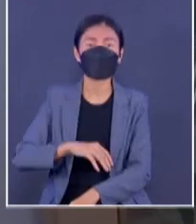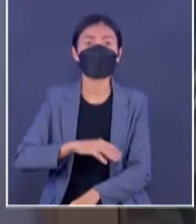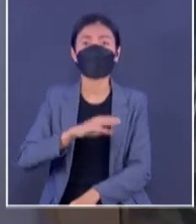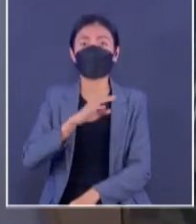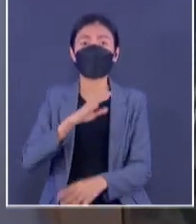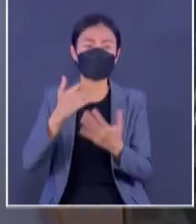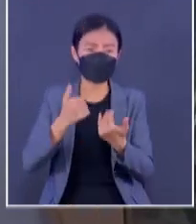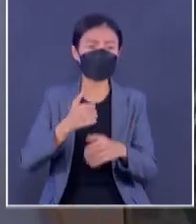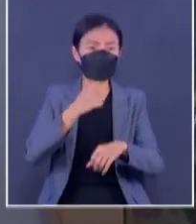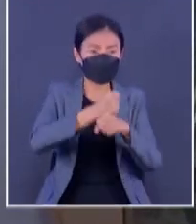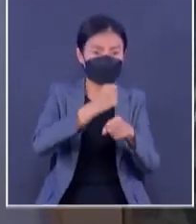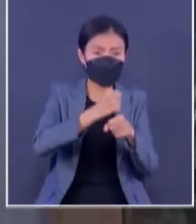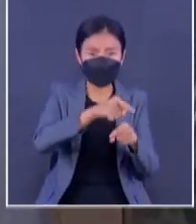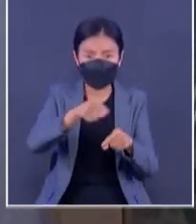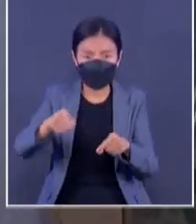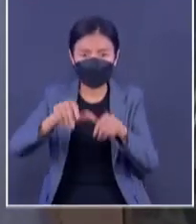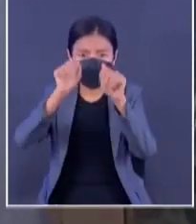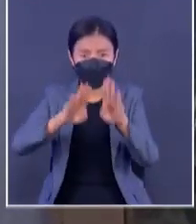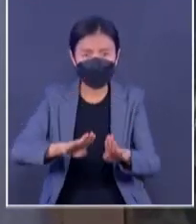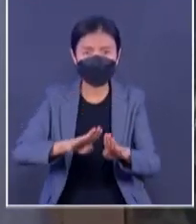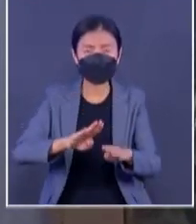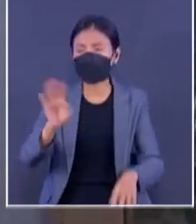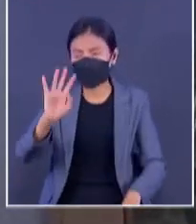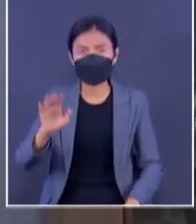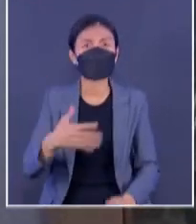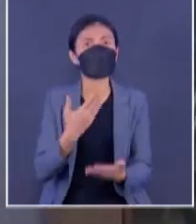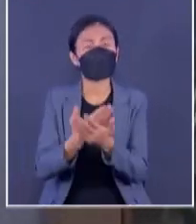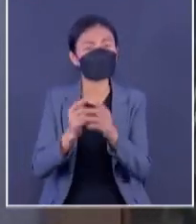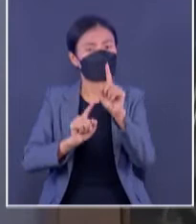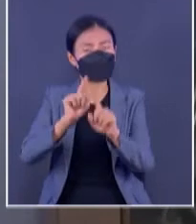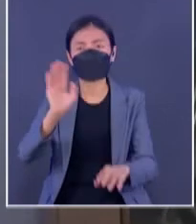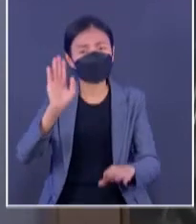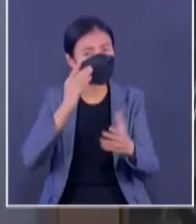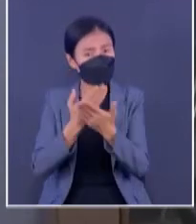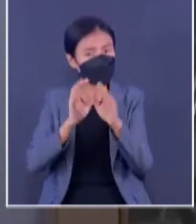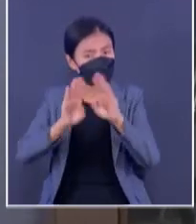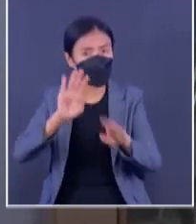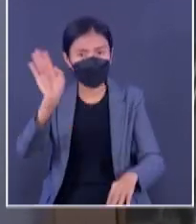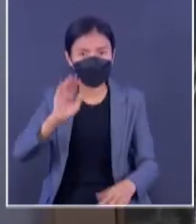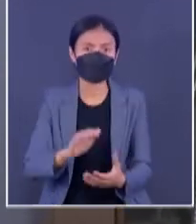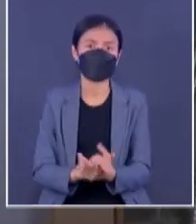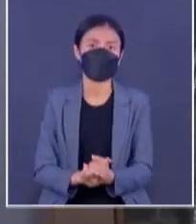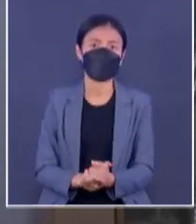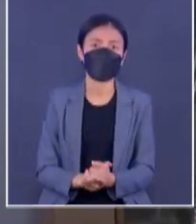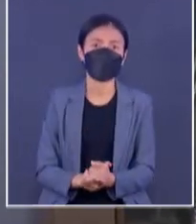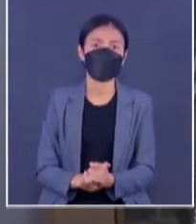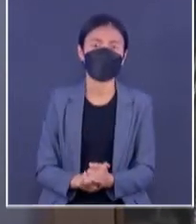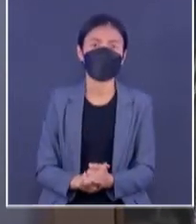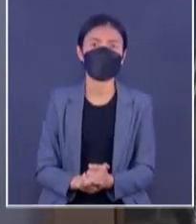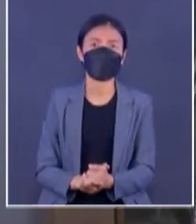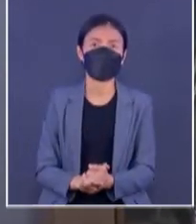แบบไม่ต้องถึงเอาราคาให้ผู้รับจ้างให้ช่างรับจ้างดำเนินการอย่างรวดเ